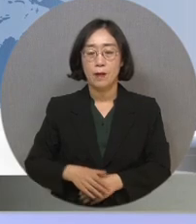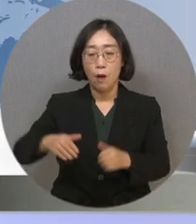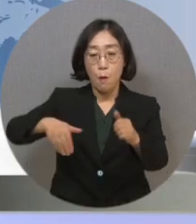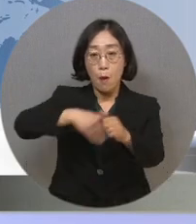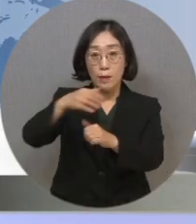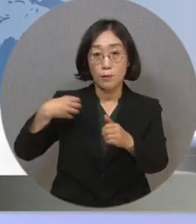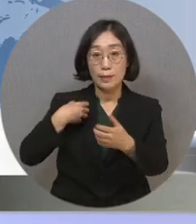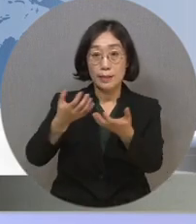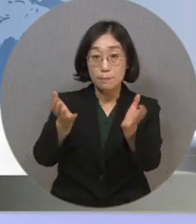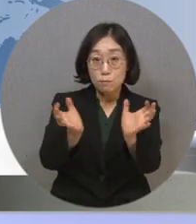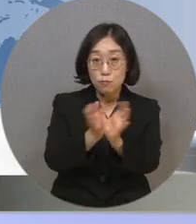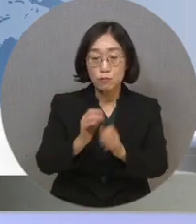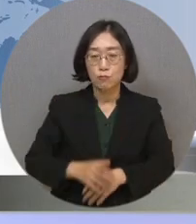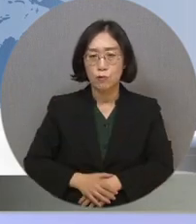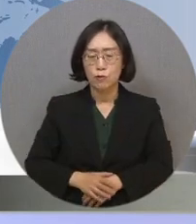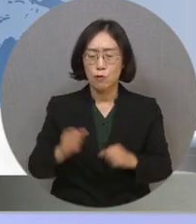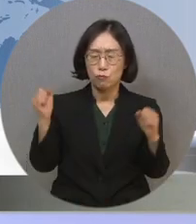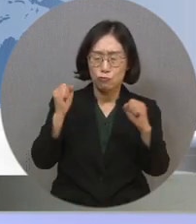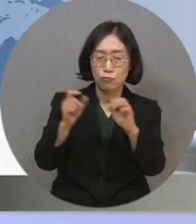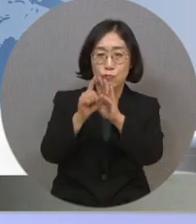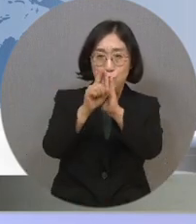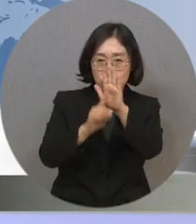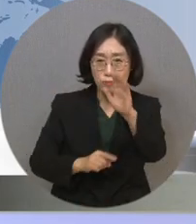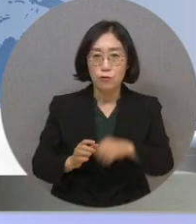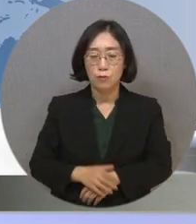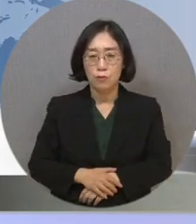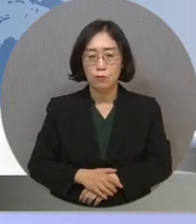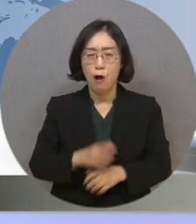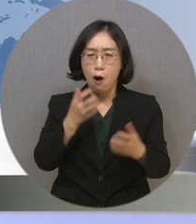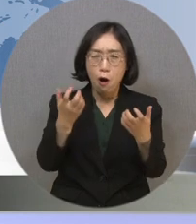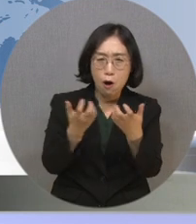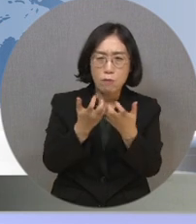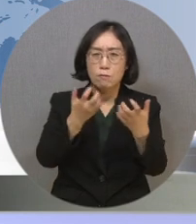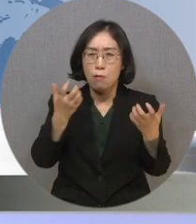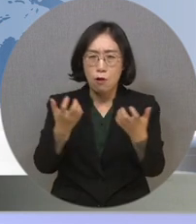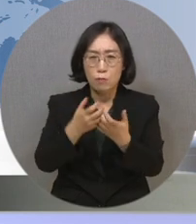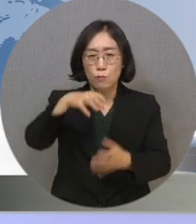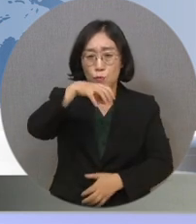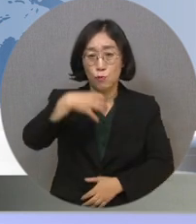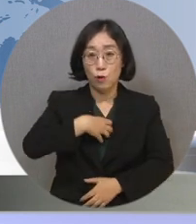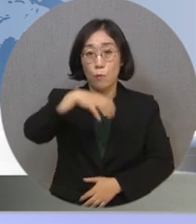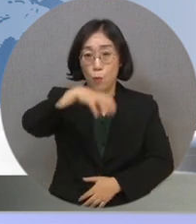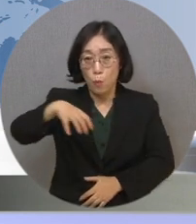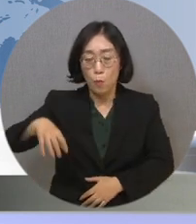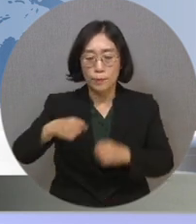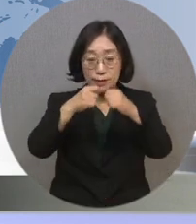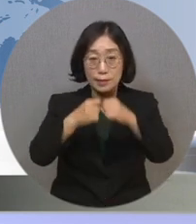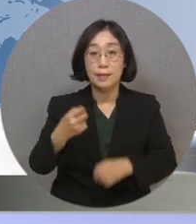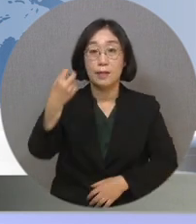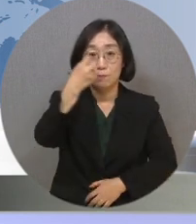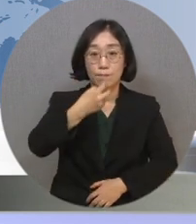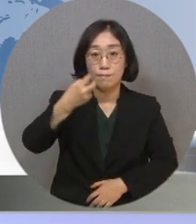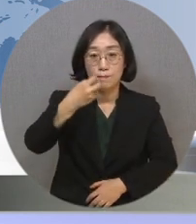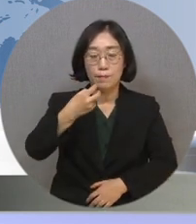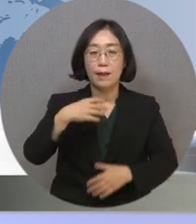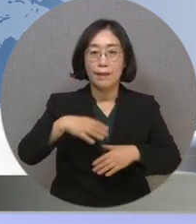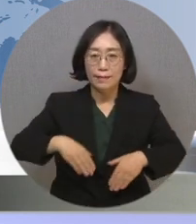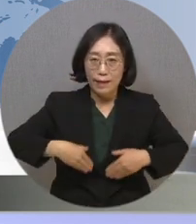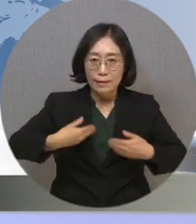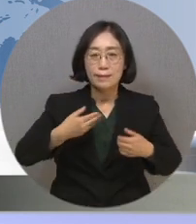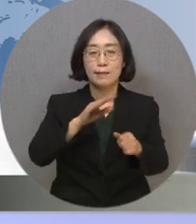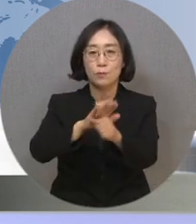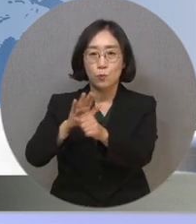환경부가 한파 대비를 위해 결빙 취약 지역을 점검하는 등 따뜻하고 안전한 겨울나기 지원 사업을 펼치고